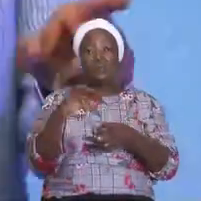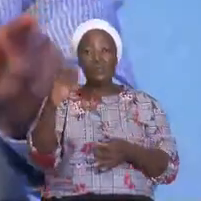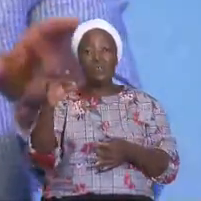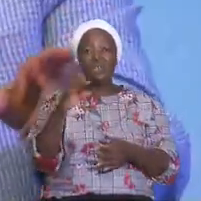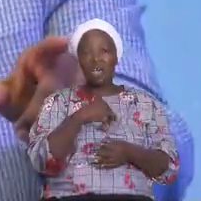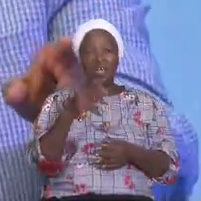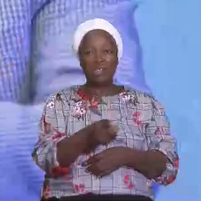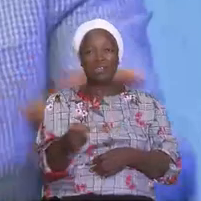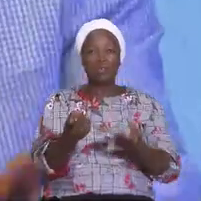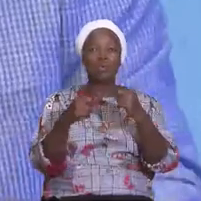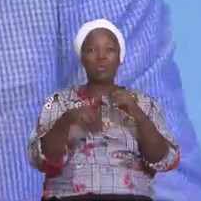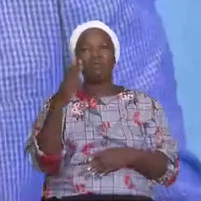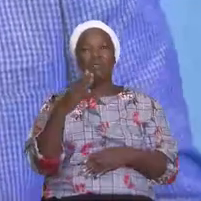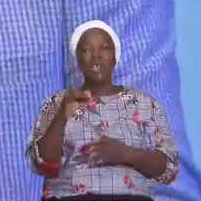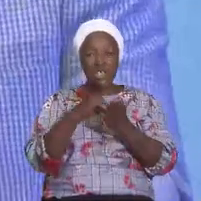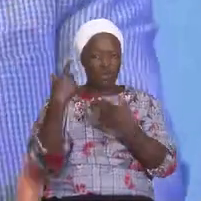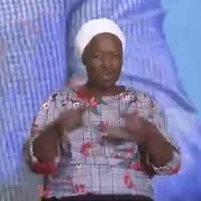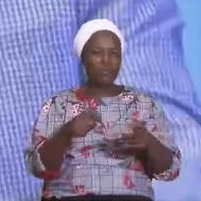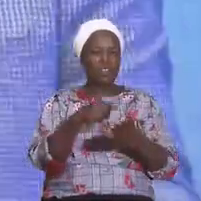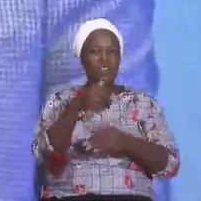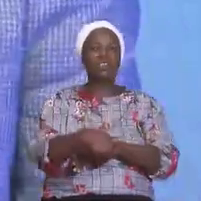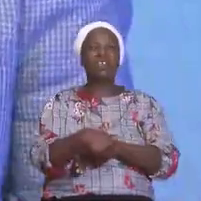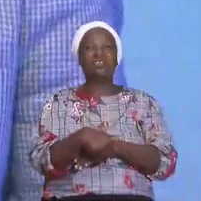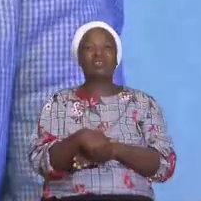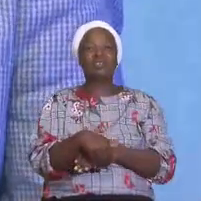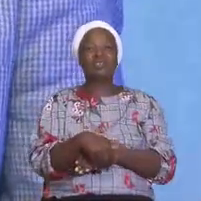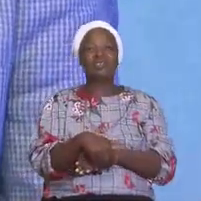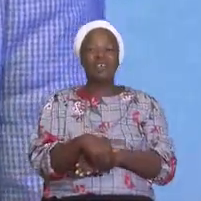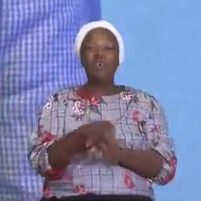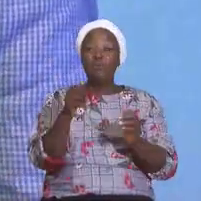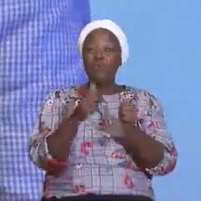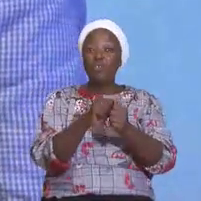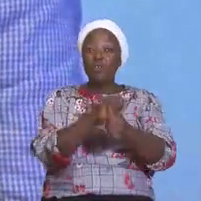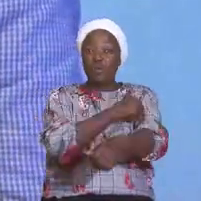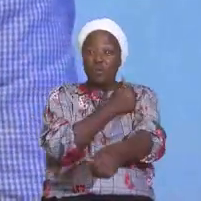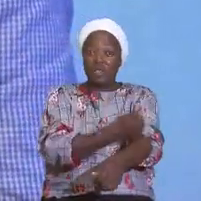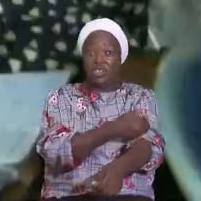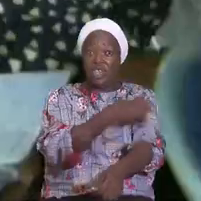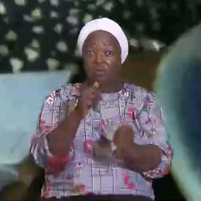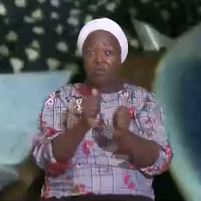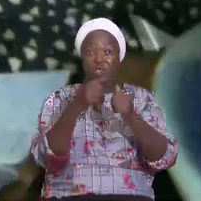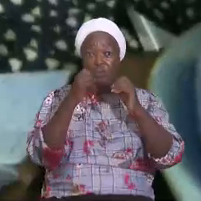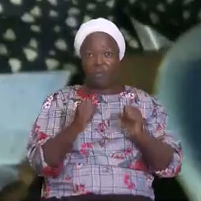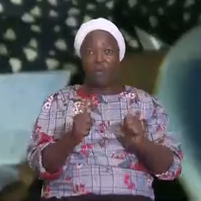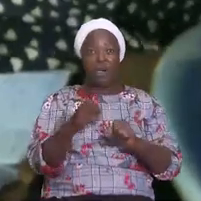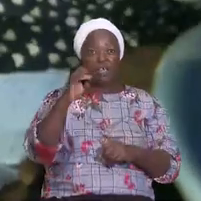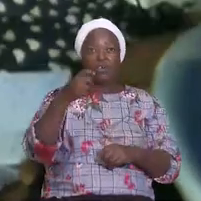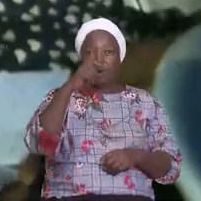puissance aux esprits impurs, et ils sortent. Et ça va arriver ce